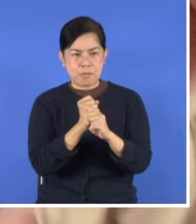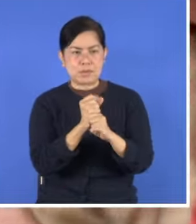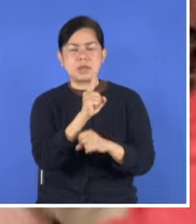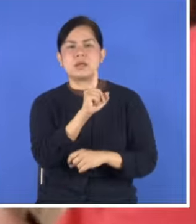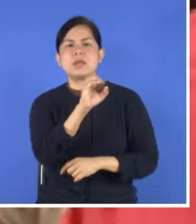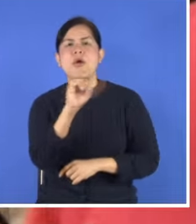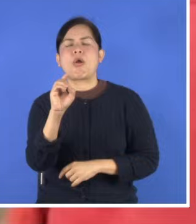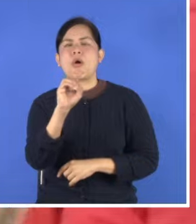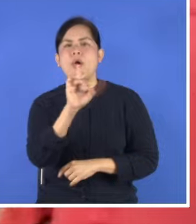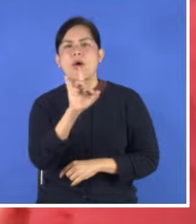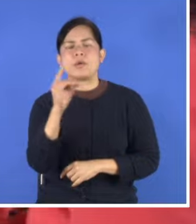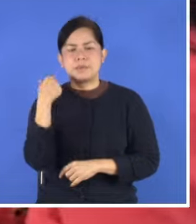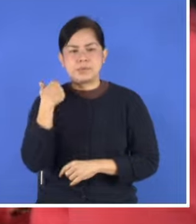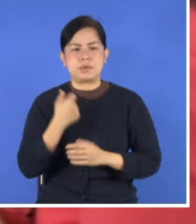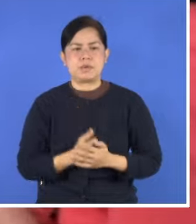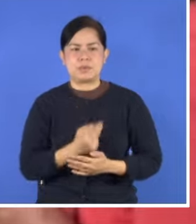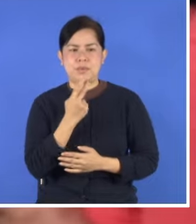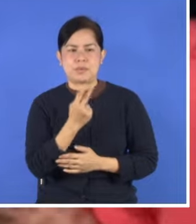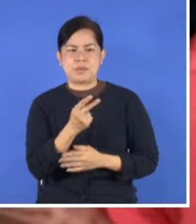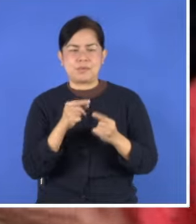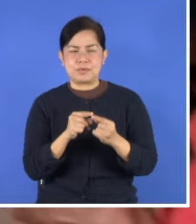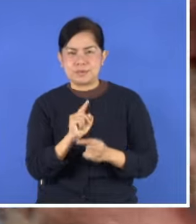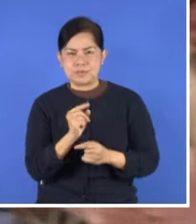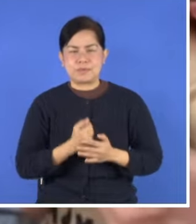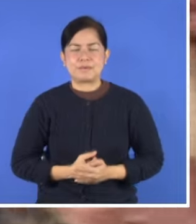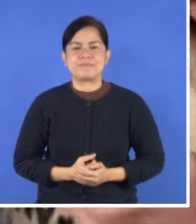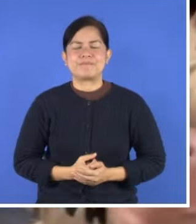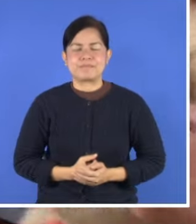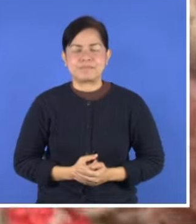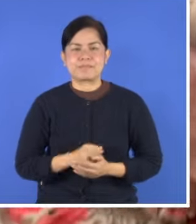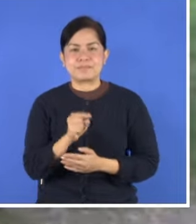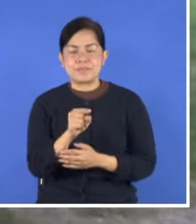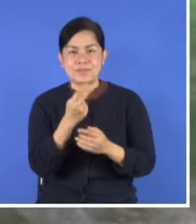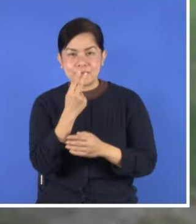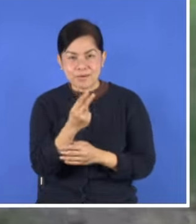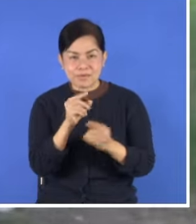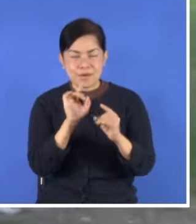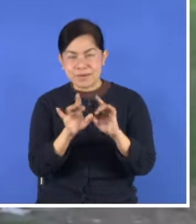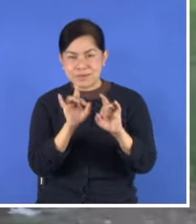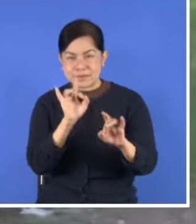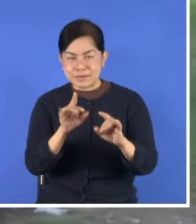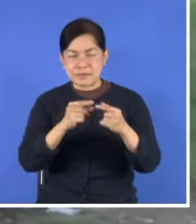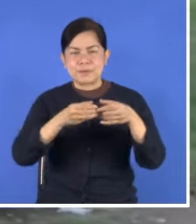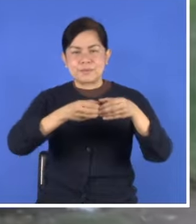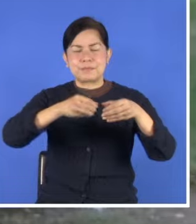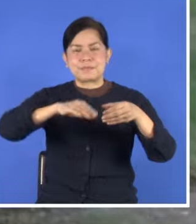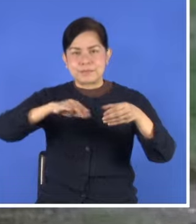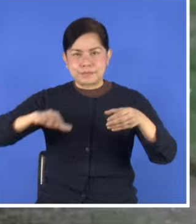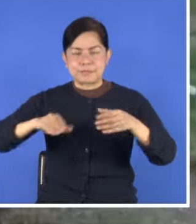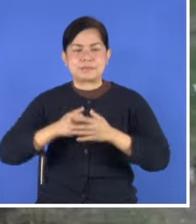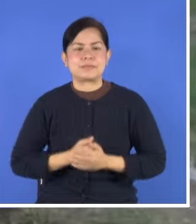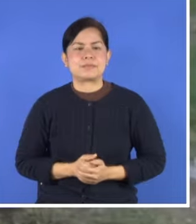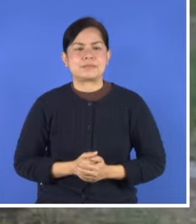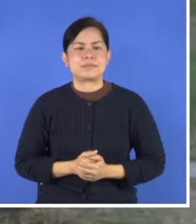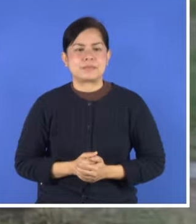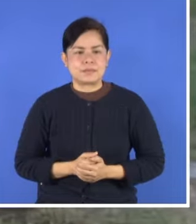ของสุโขทัยนี่ไปหลอกเด็กไปเล่นกับเด็กไงเด็กก็กลัวไงไอ้ห้าวไอห้าเออนี่นะครับคือกิจกรรมนี้มีการตั้งขบวน